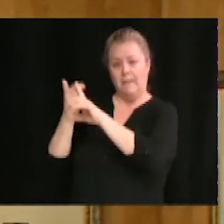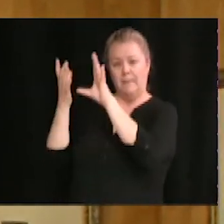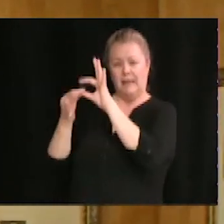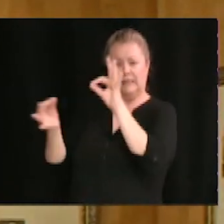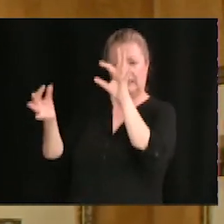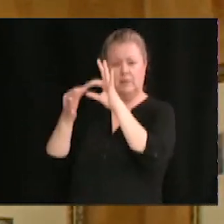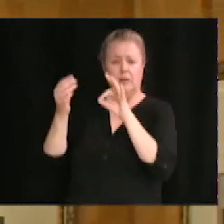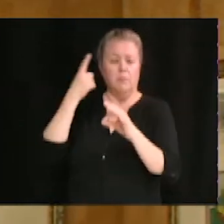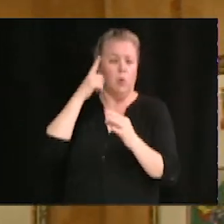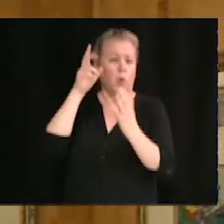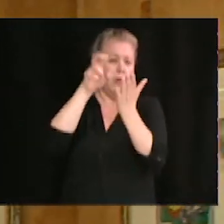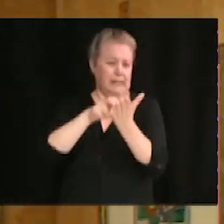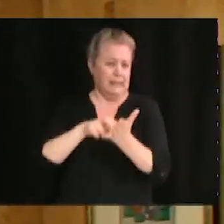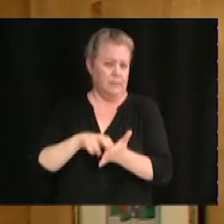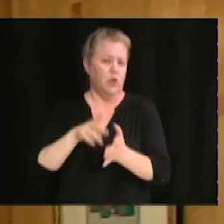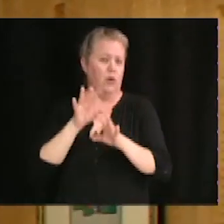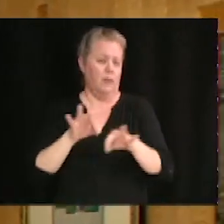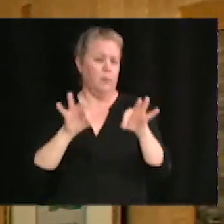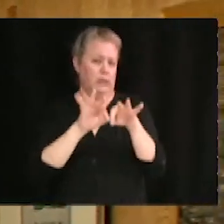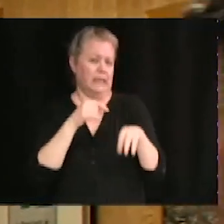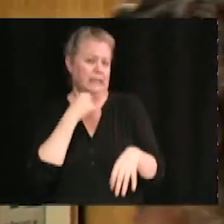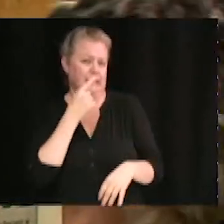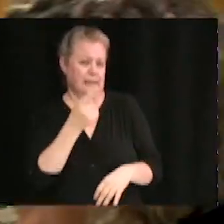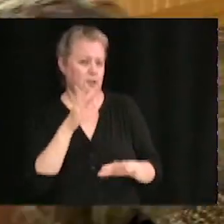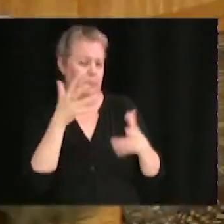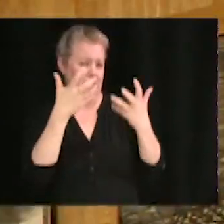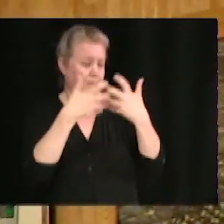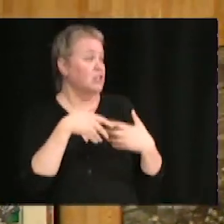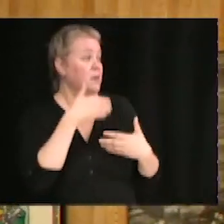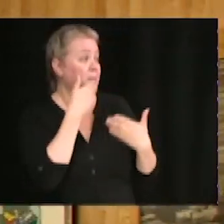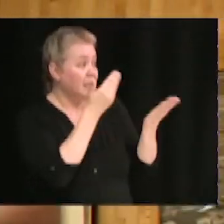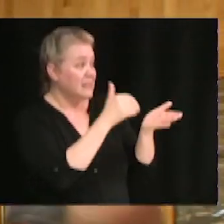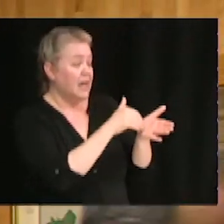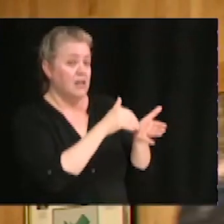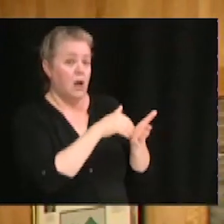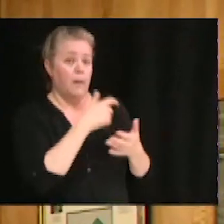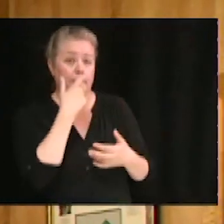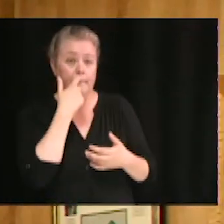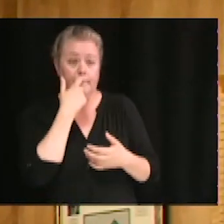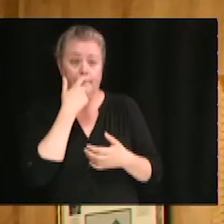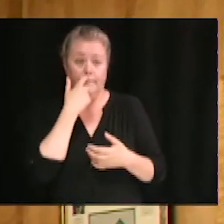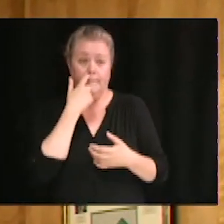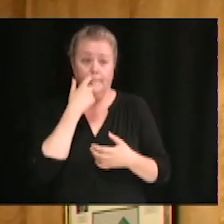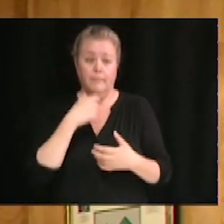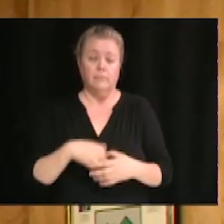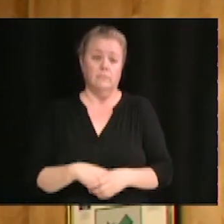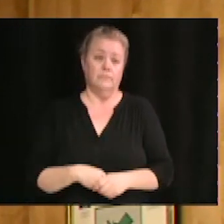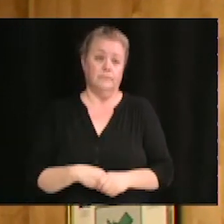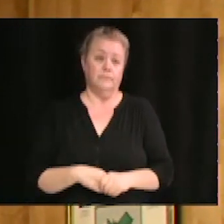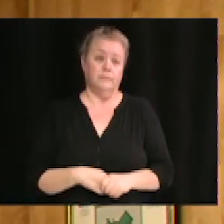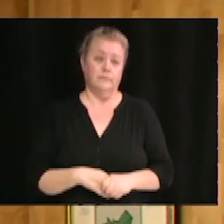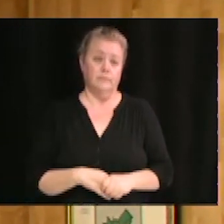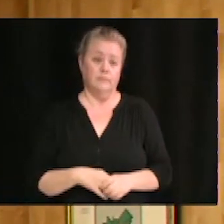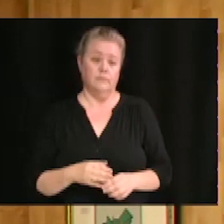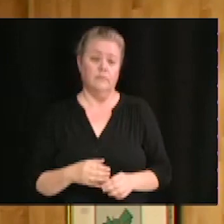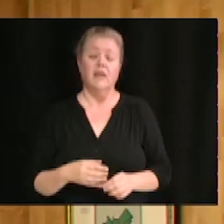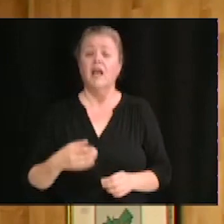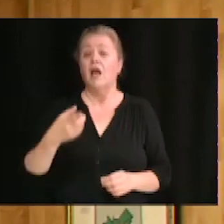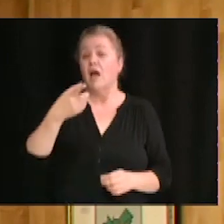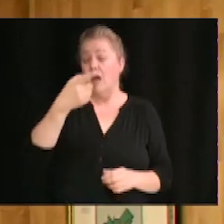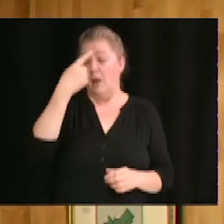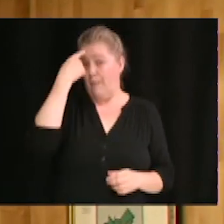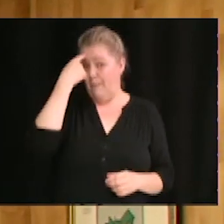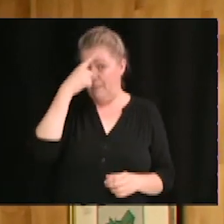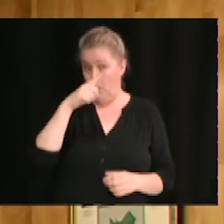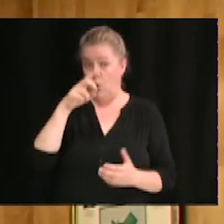il y un petit processus qui est important de mentionner. Merci encore. Merci. Dans le fond, les procédures pour l'inscription,